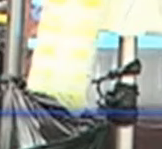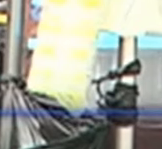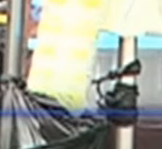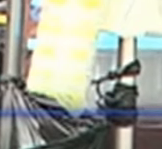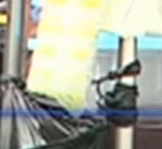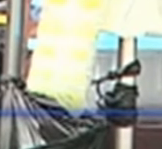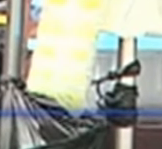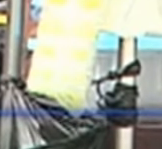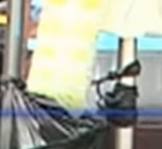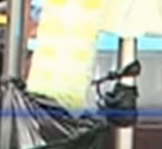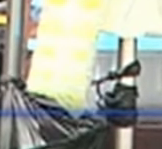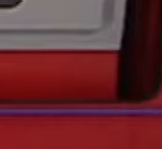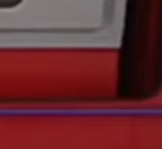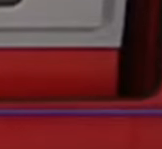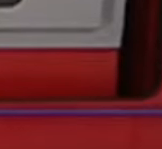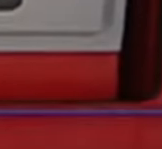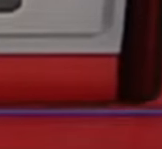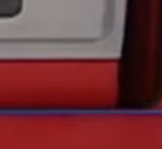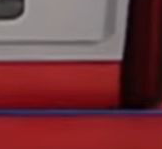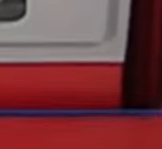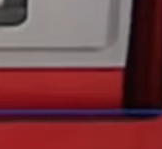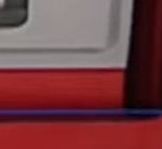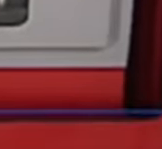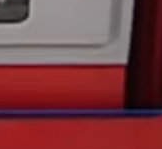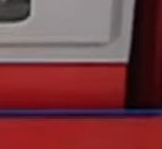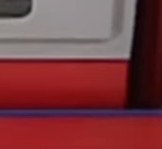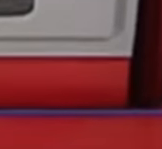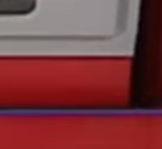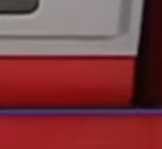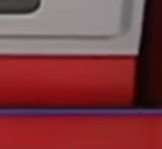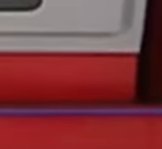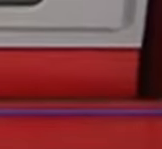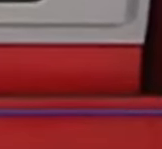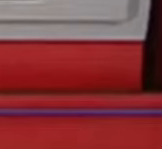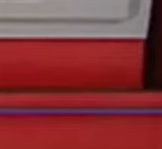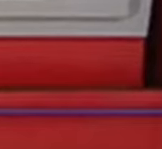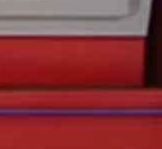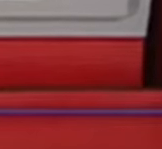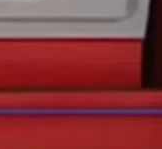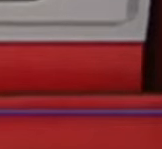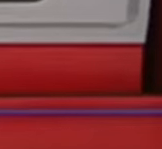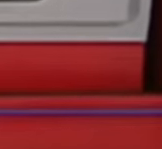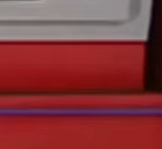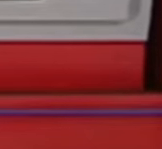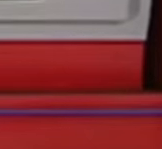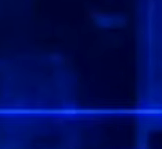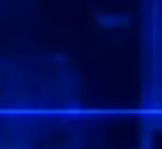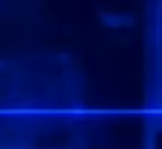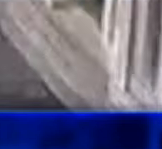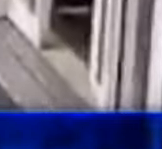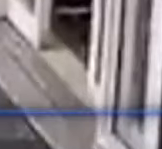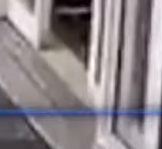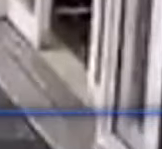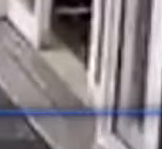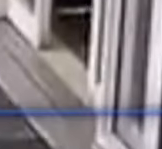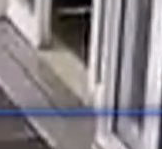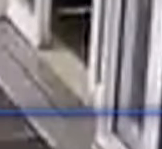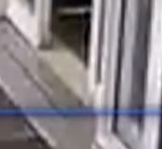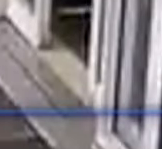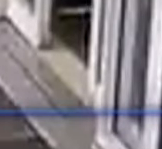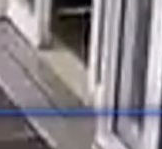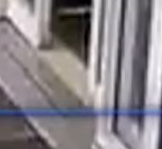Abangan, mga kawatan, may bagong modus daw para salisihan ang mga nagwi-withdraw sa ATM. Lola